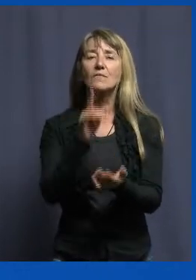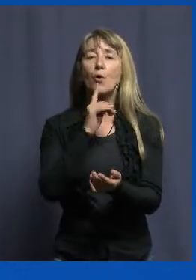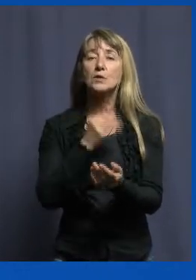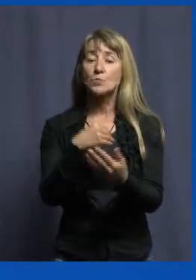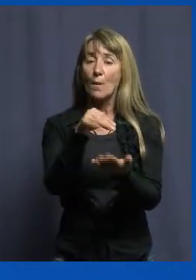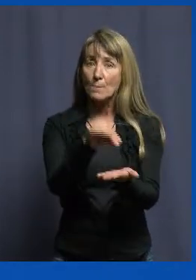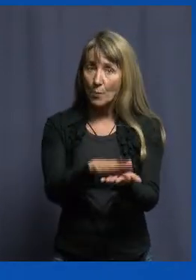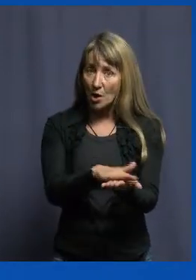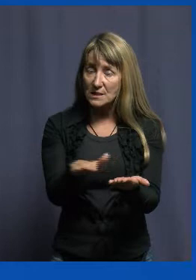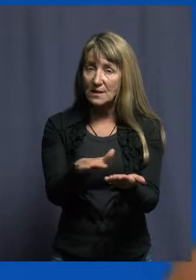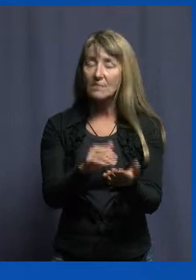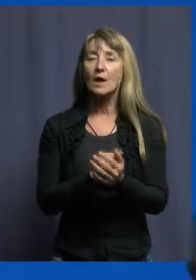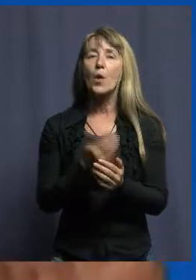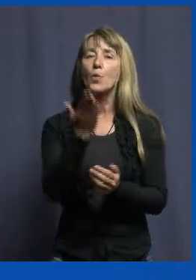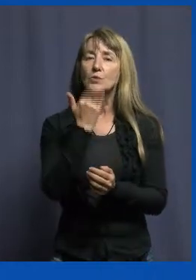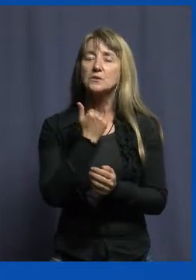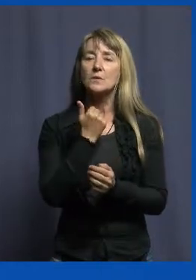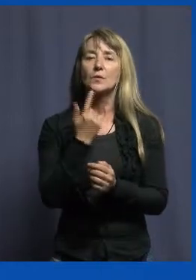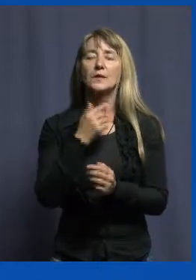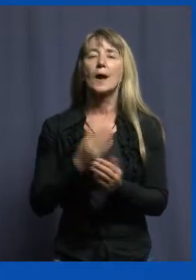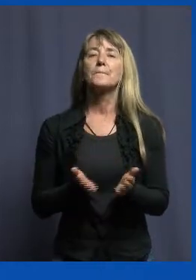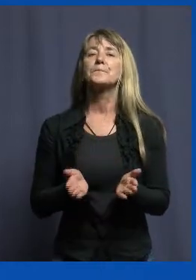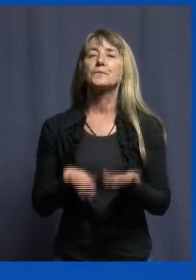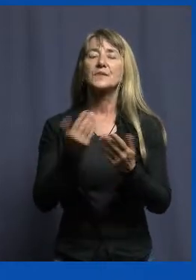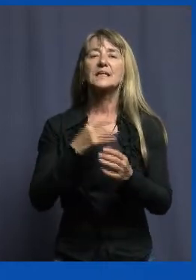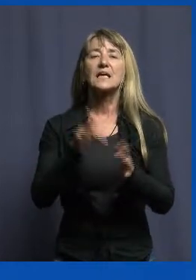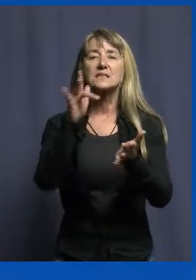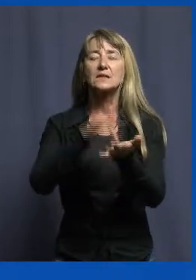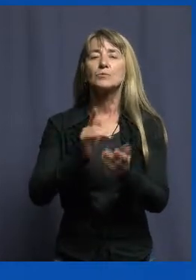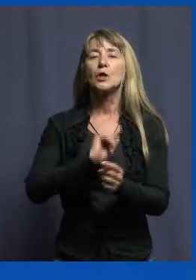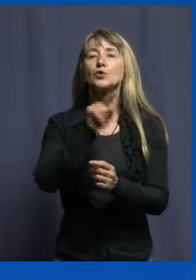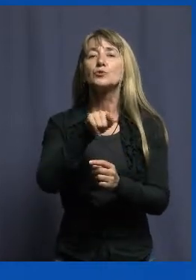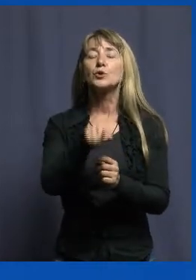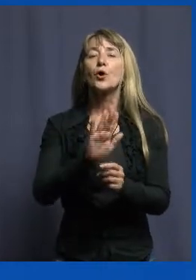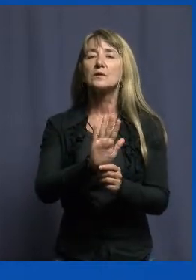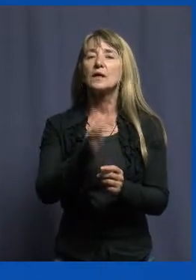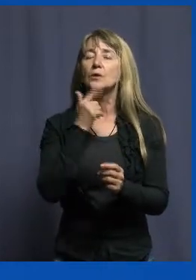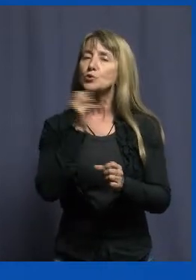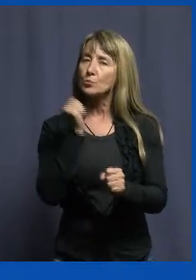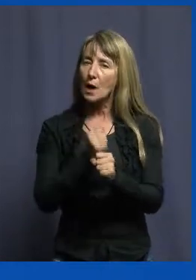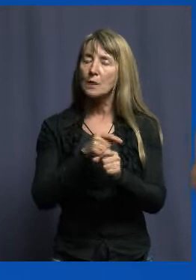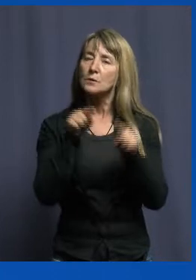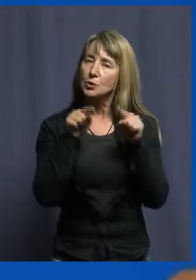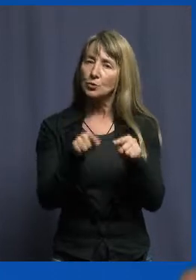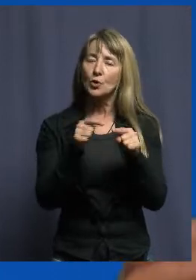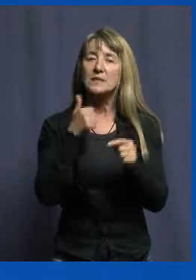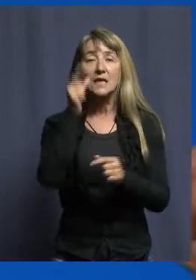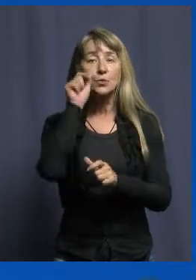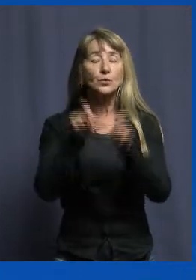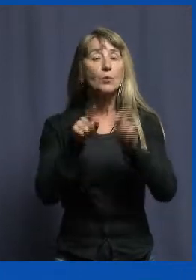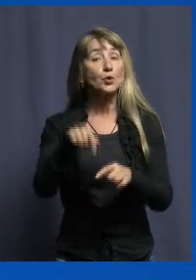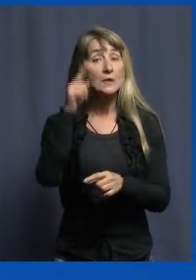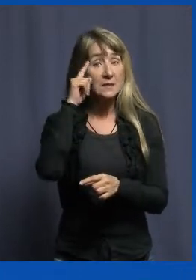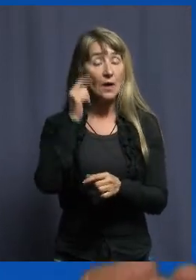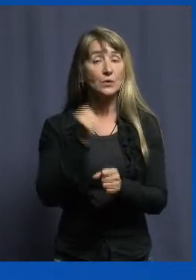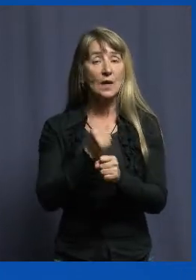postavili uspemo da postignemo i da ih stignemo i da dođemo do njih tako što ćemo raditi to sa ljudima koji to znaju